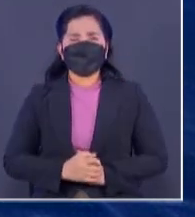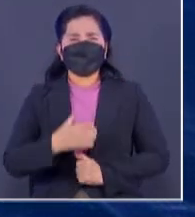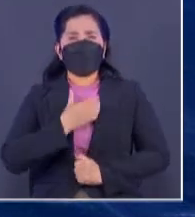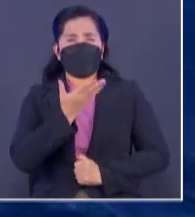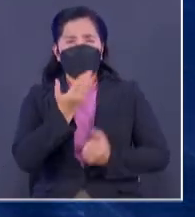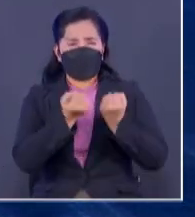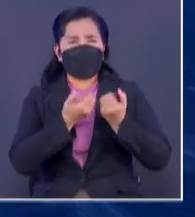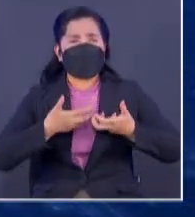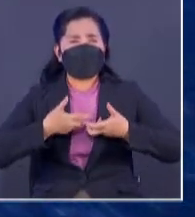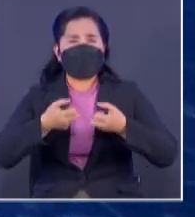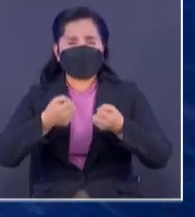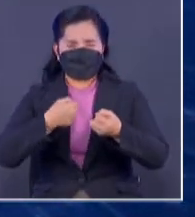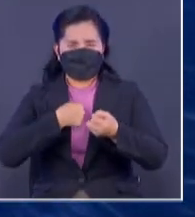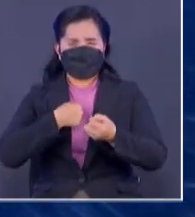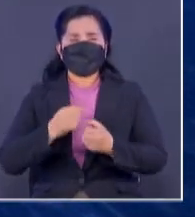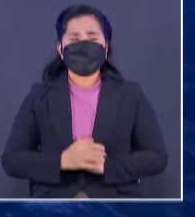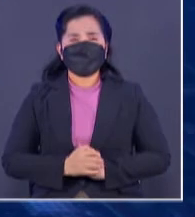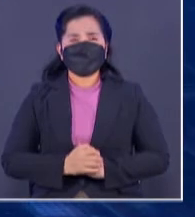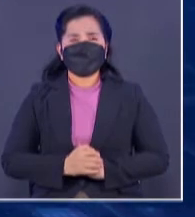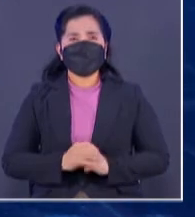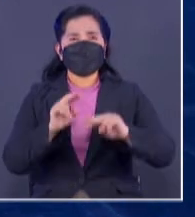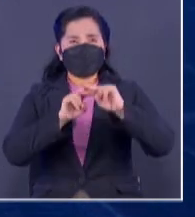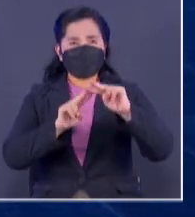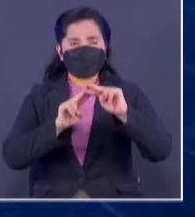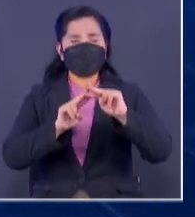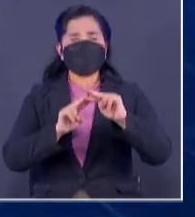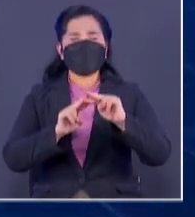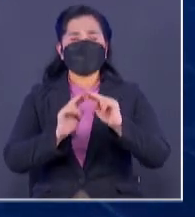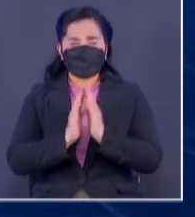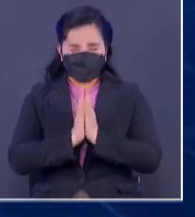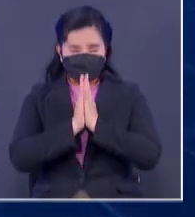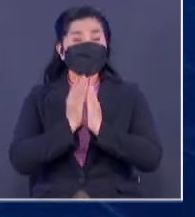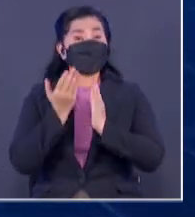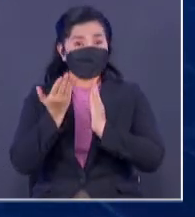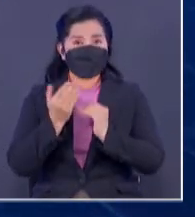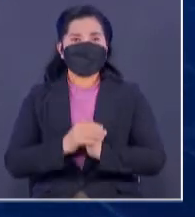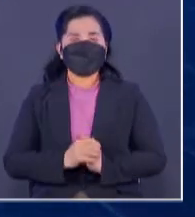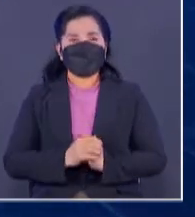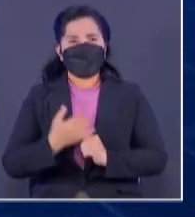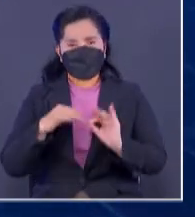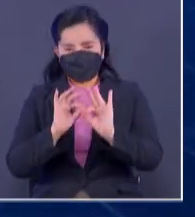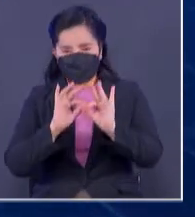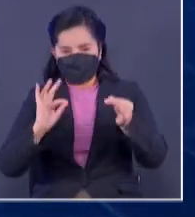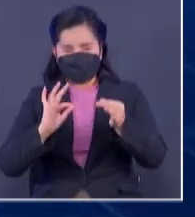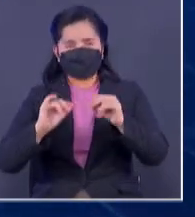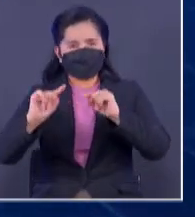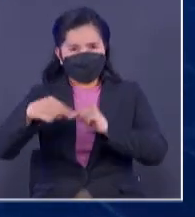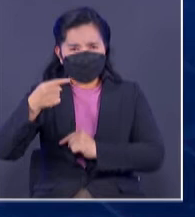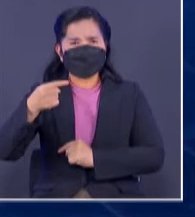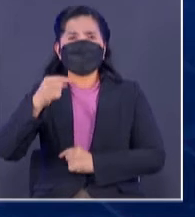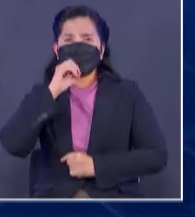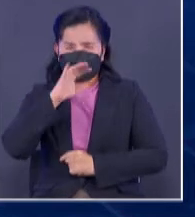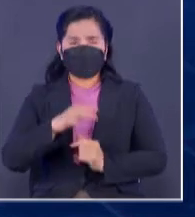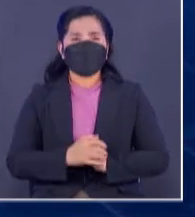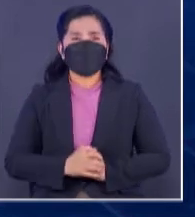มารับอาตมาด้วยพร้อมกับแฮชแท็กเจริญพรแล้วก็ยังเขียนคอมเมนต์ด้านล่างอีกด้วยนะครับบอกว่านิม